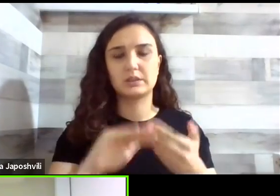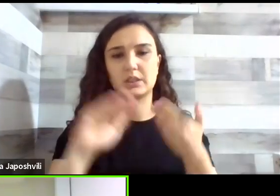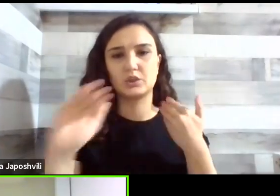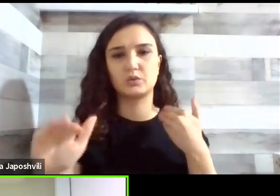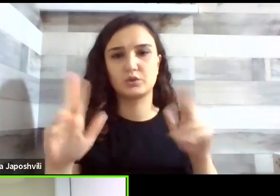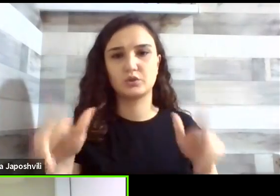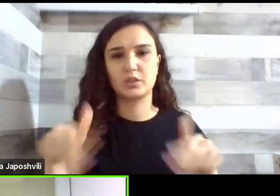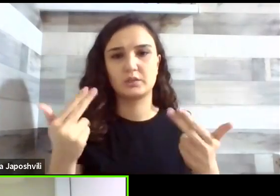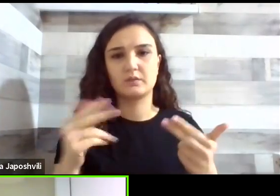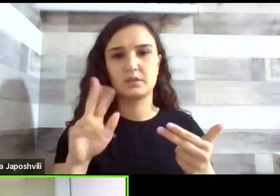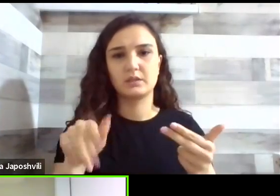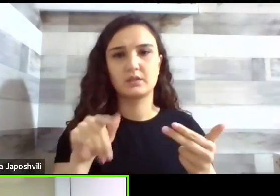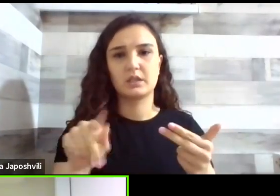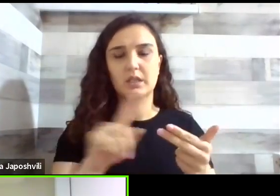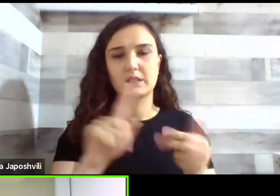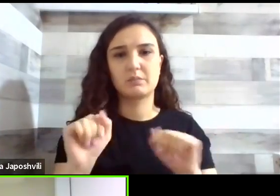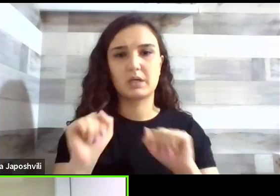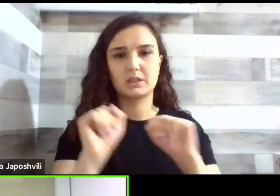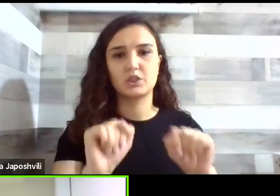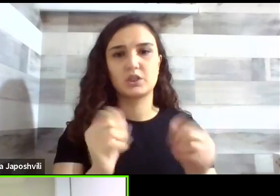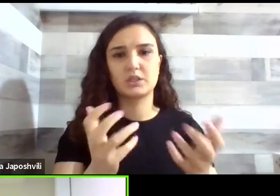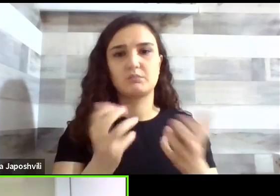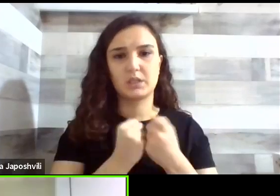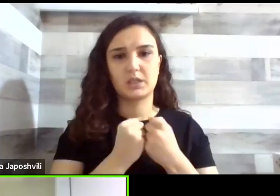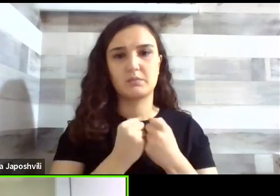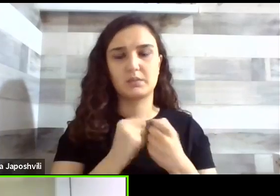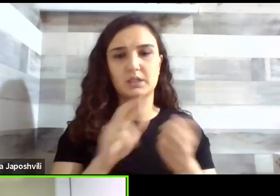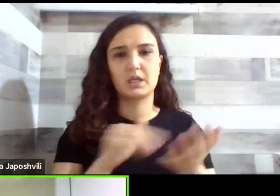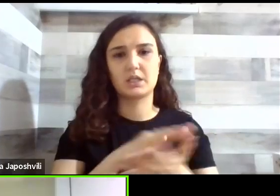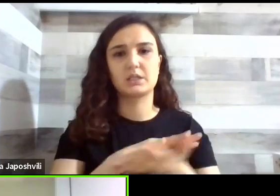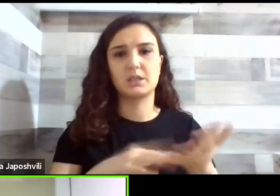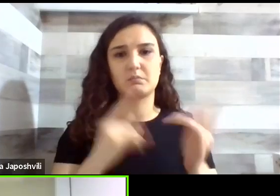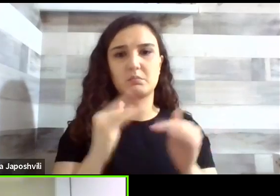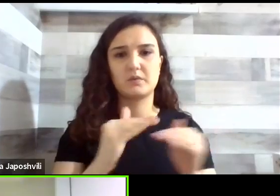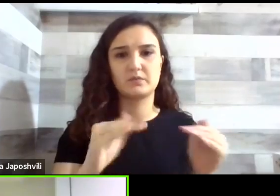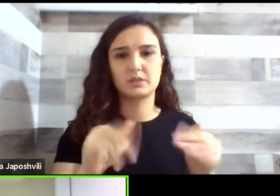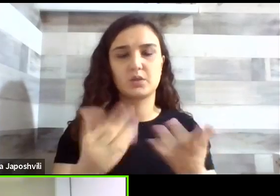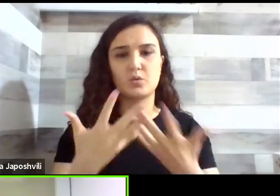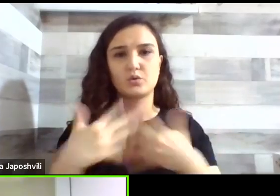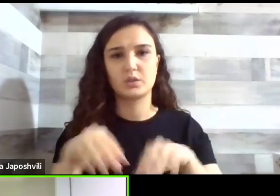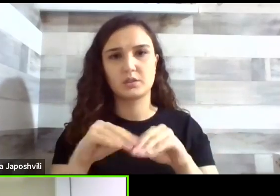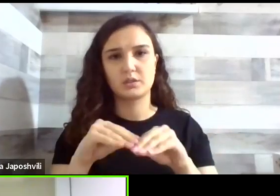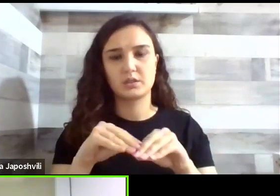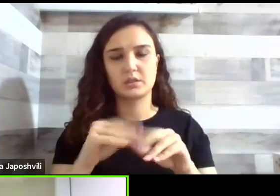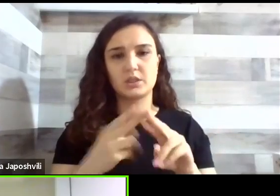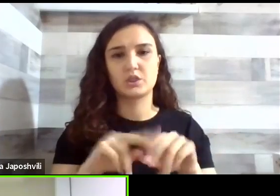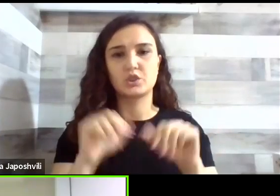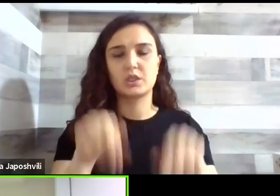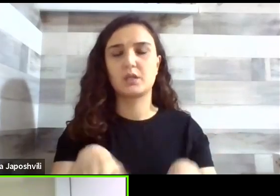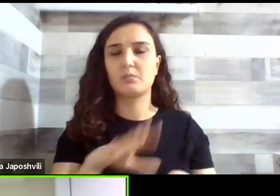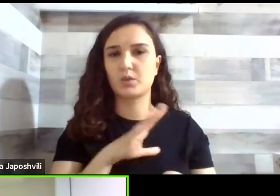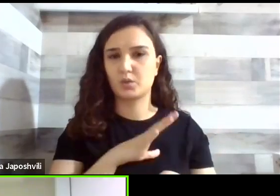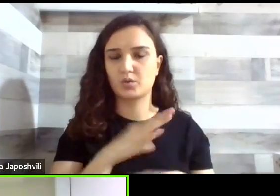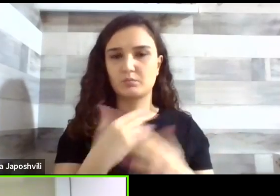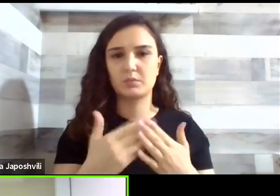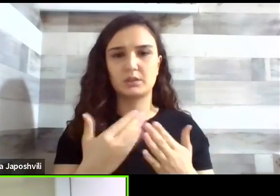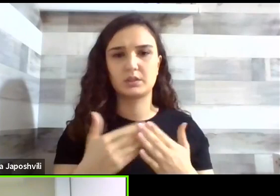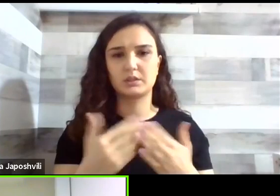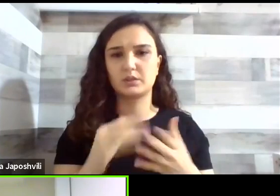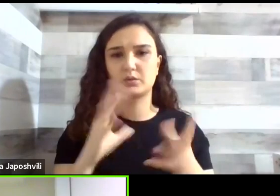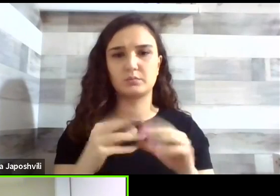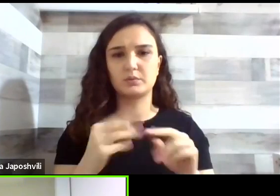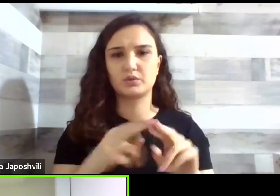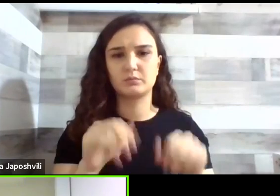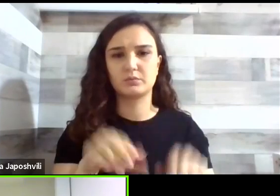და გარკვეული მხარდაჭერის მიღება და გაგზელება ბავშვსაც და ოჯახსაც. ეს შეიძლება იყოს, ვთქვათ, სხვათა შორის ეს შეიძლება